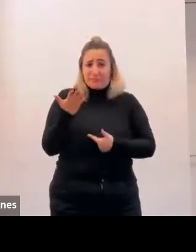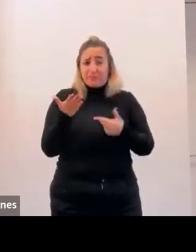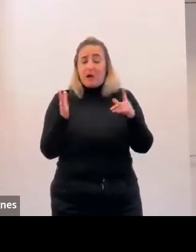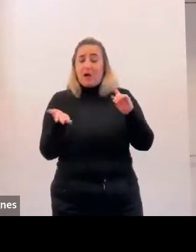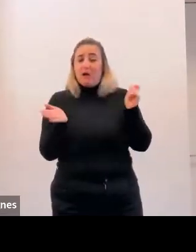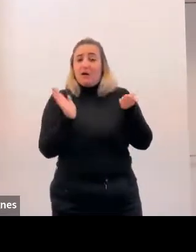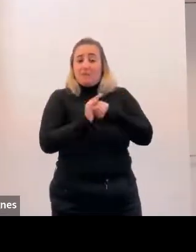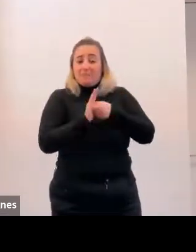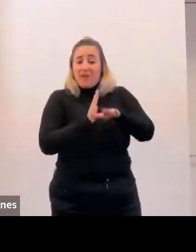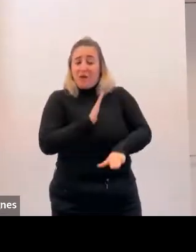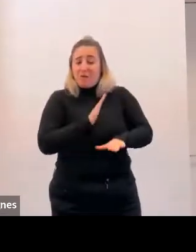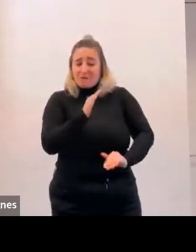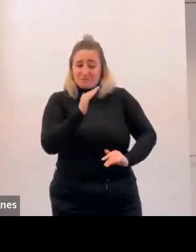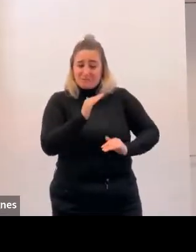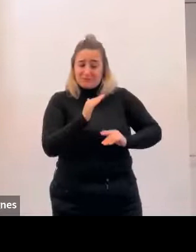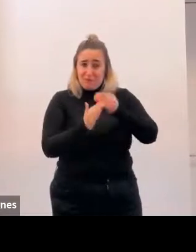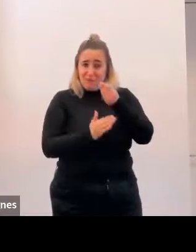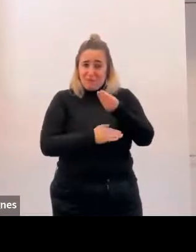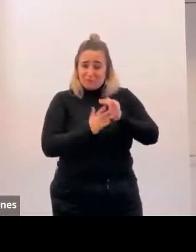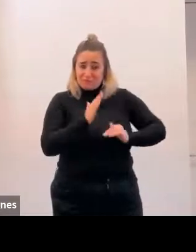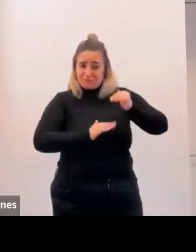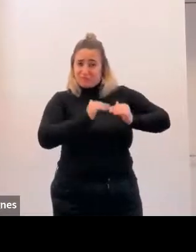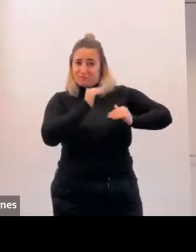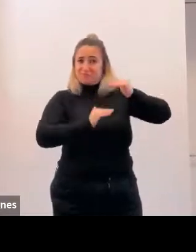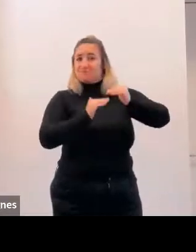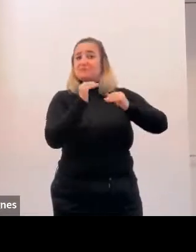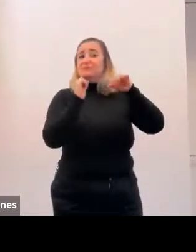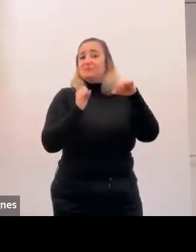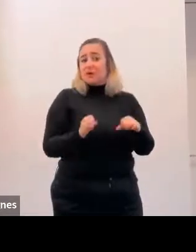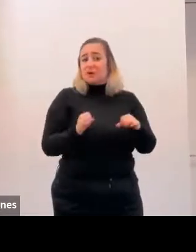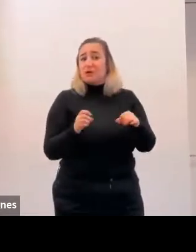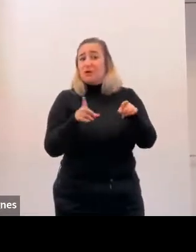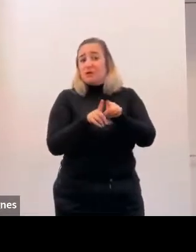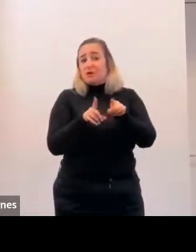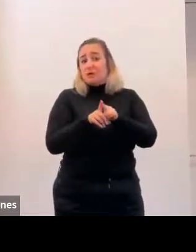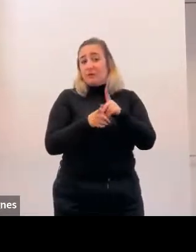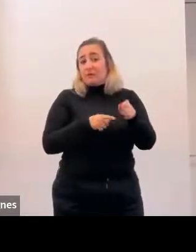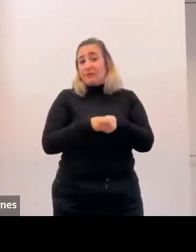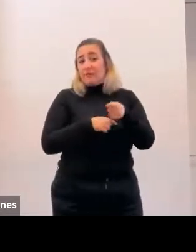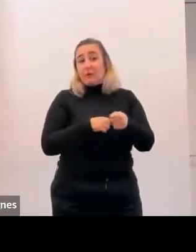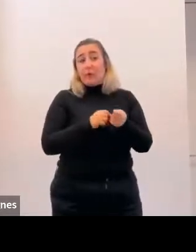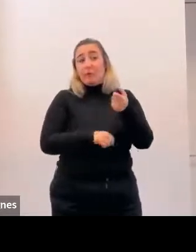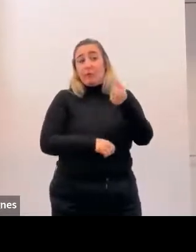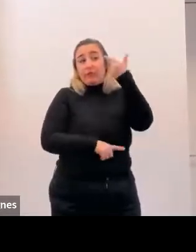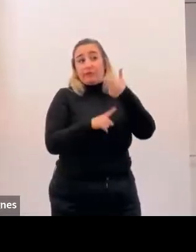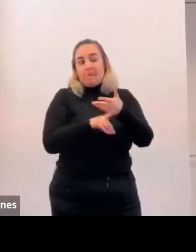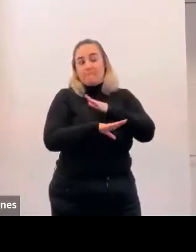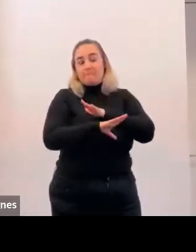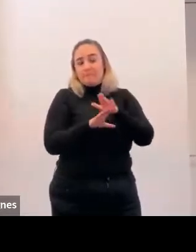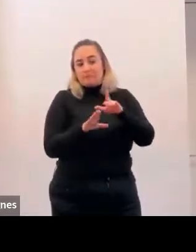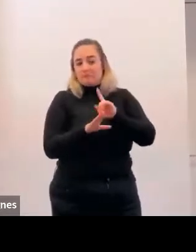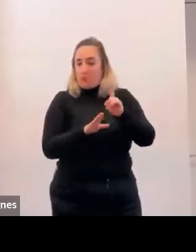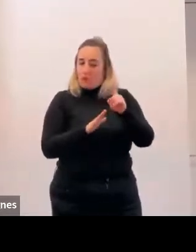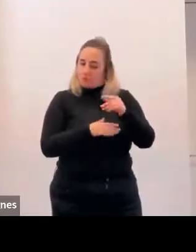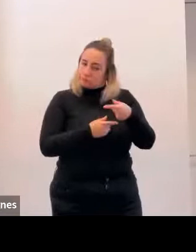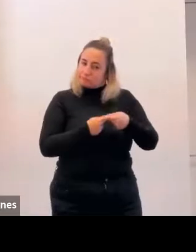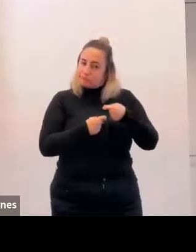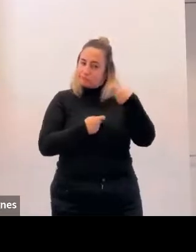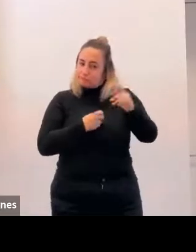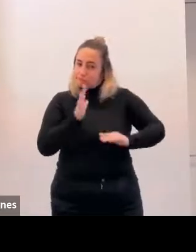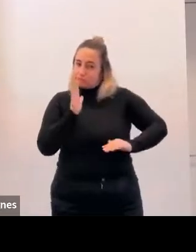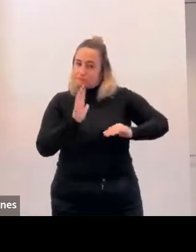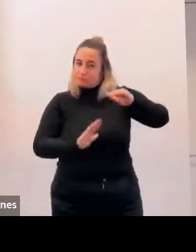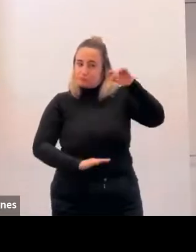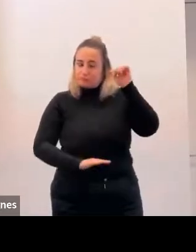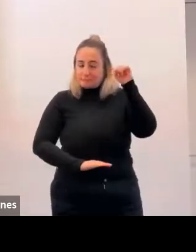la toute petite enfance et se construisent bien évidemment dans la durée. Nous allons développer encore ce genre de